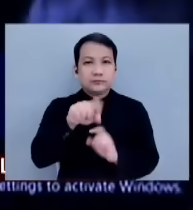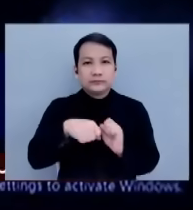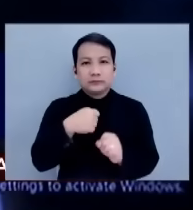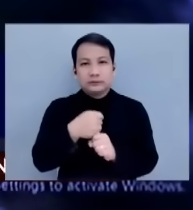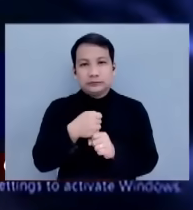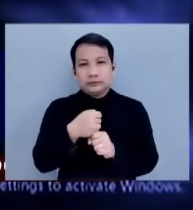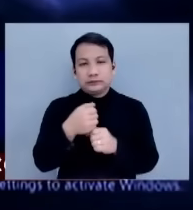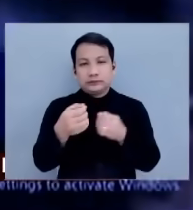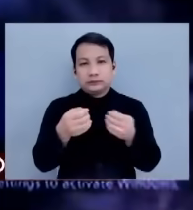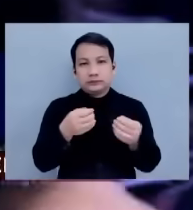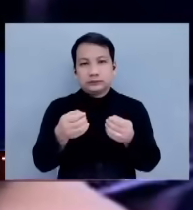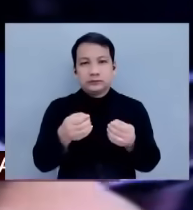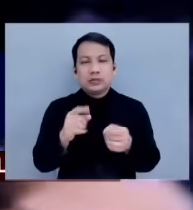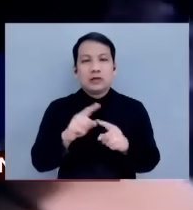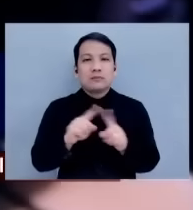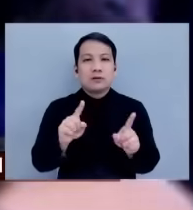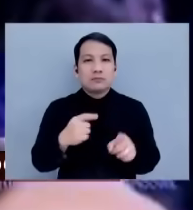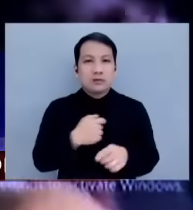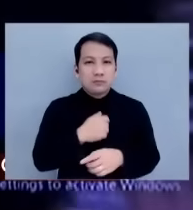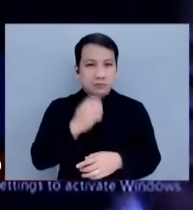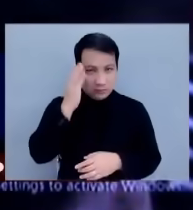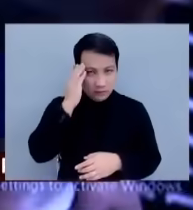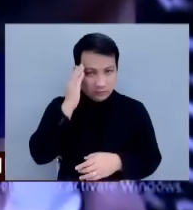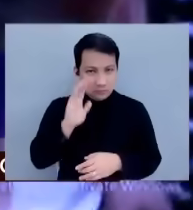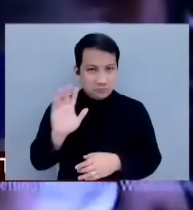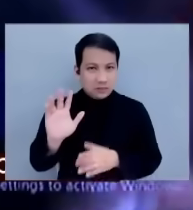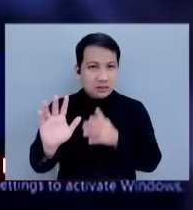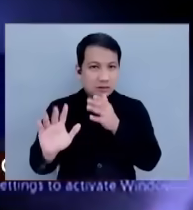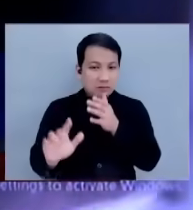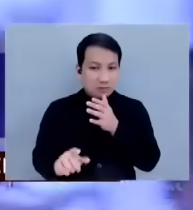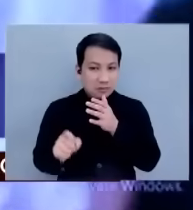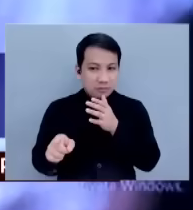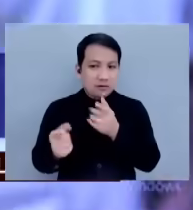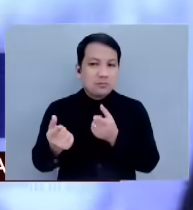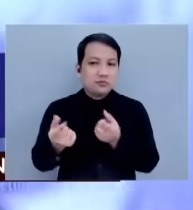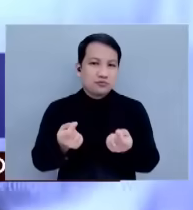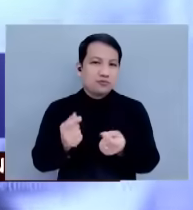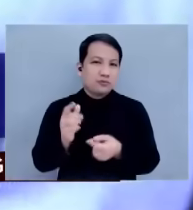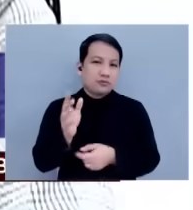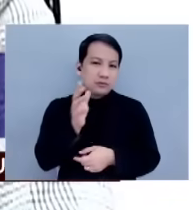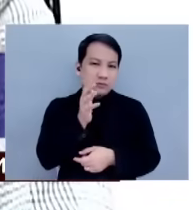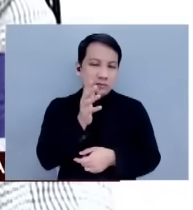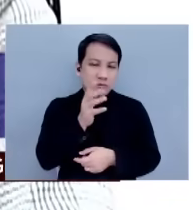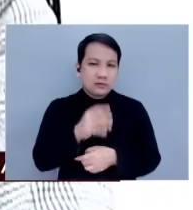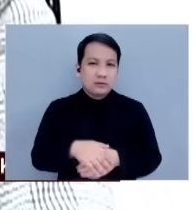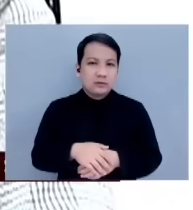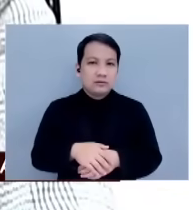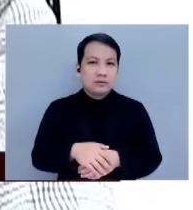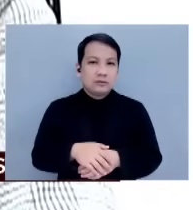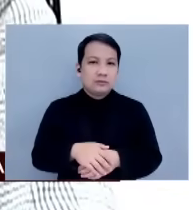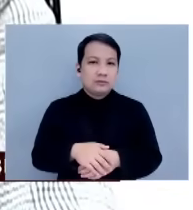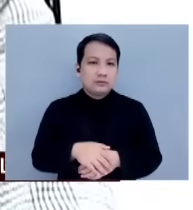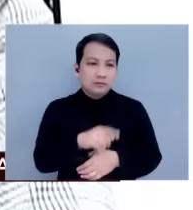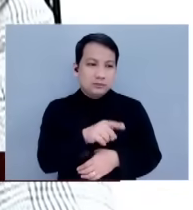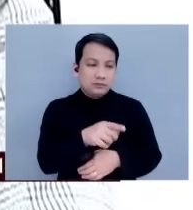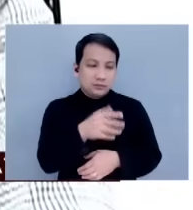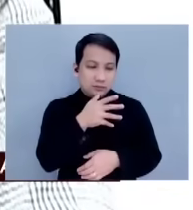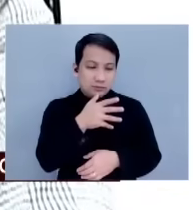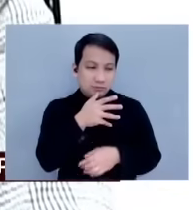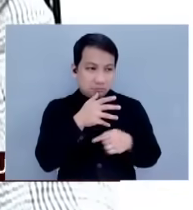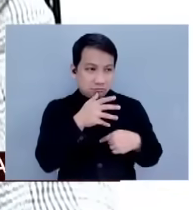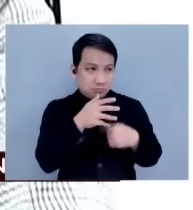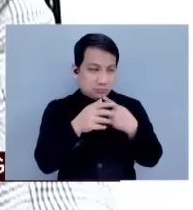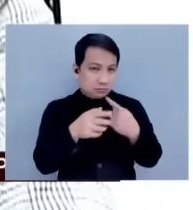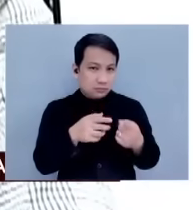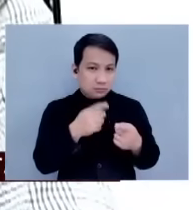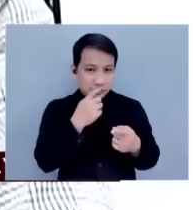ang masaklap. Alam daw ng mismong ina ng bata ang tungkol dito. May mga pagkakataon, sabi ng bata, na may kausap